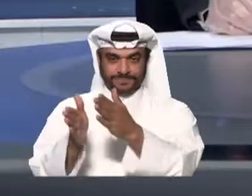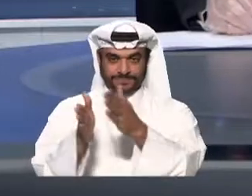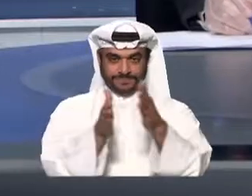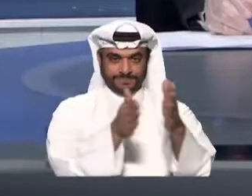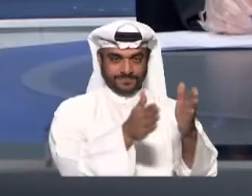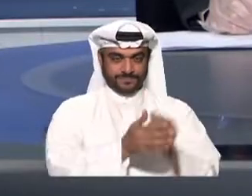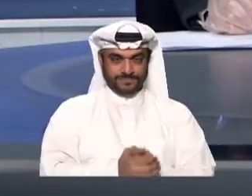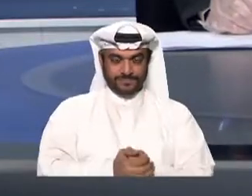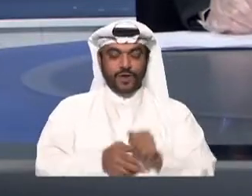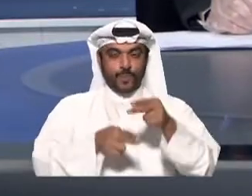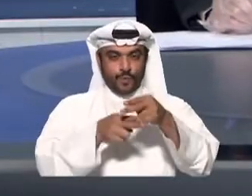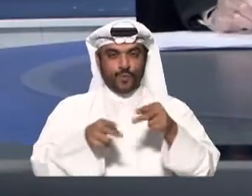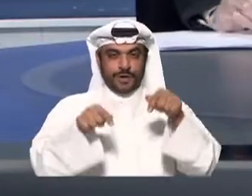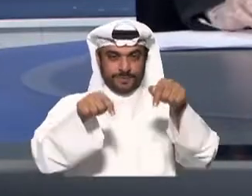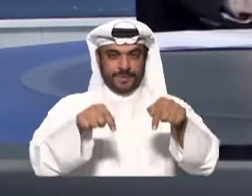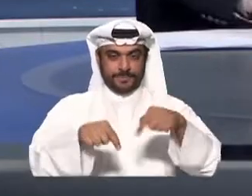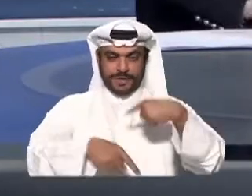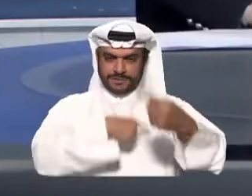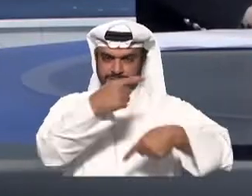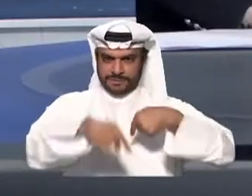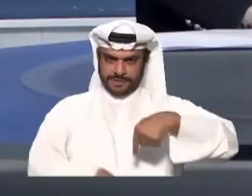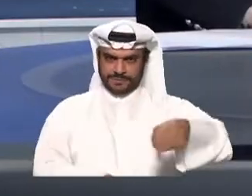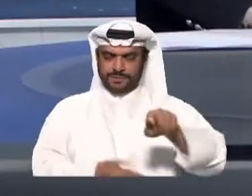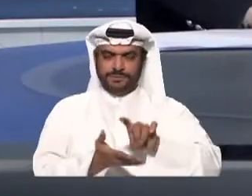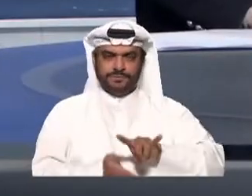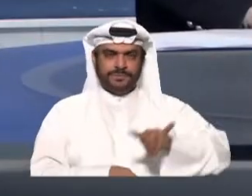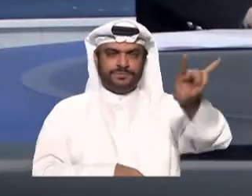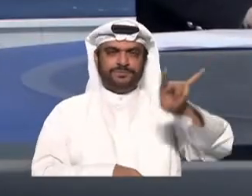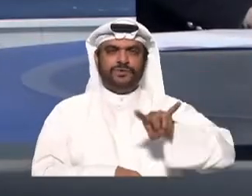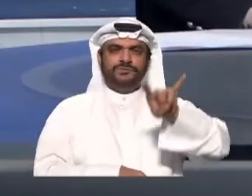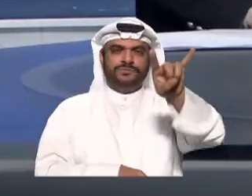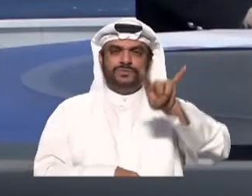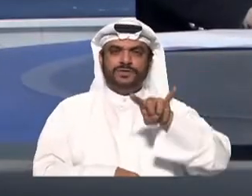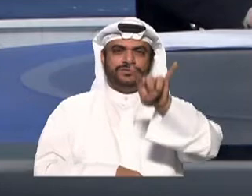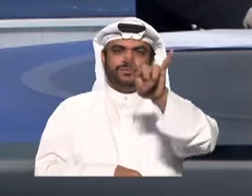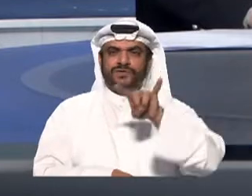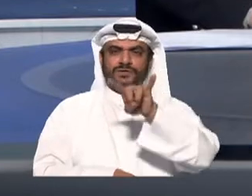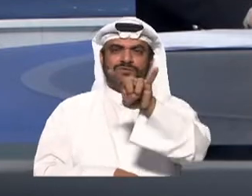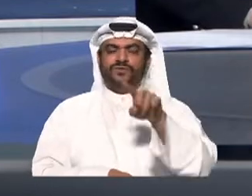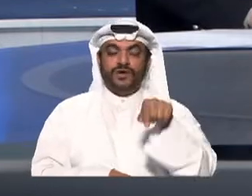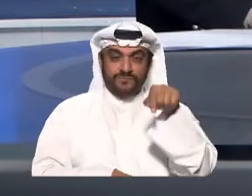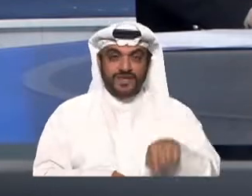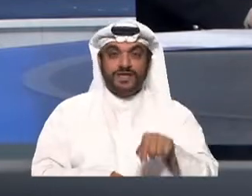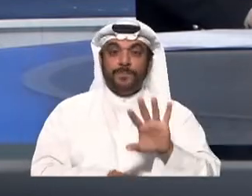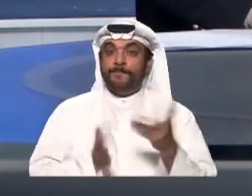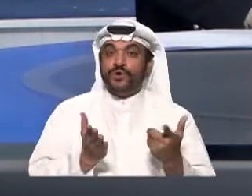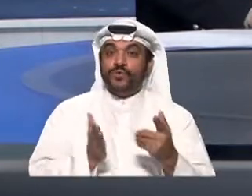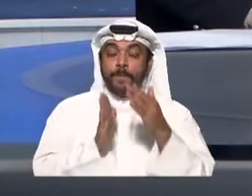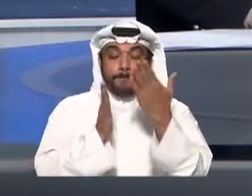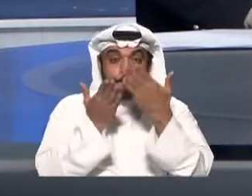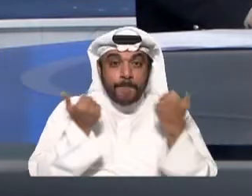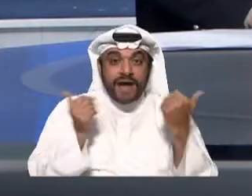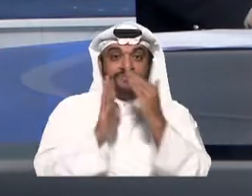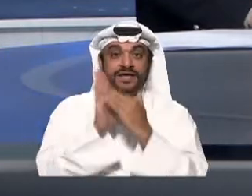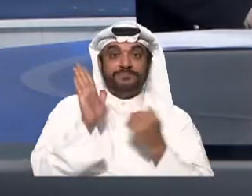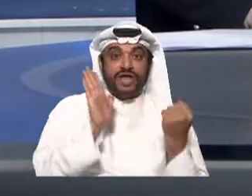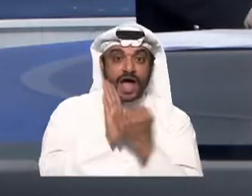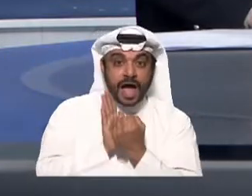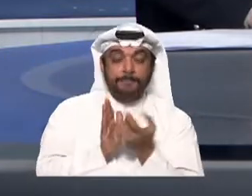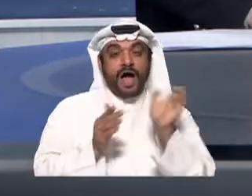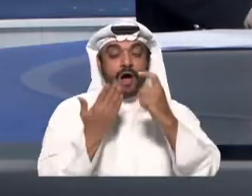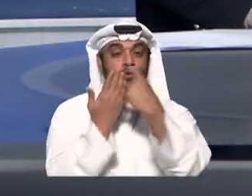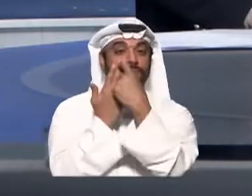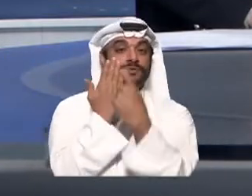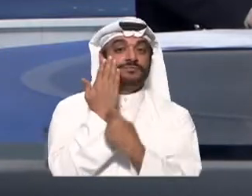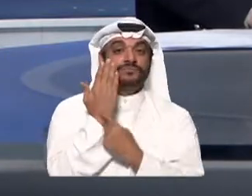وفي شأن محلي آخر، تستمر رحلات المغادرين من المقيمين ومخالفي قانون الإقامة إلى بلدانهم عبر مطار الكويت الدولي،